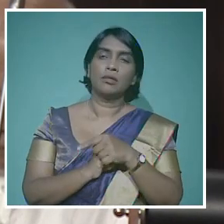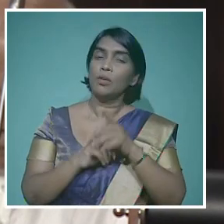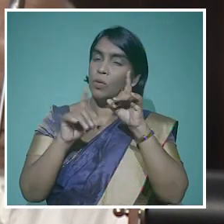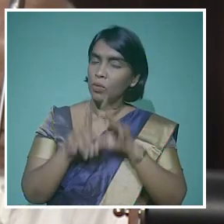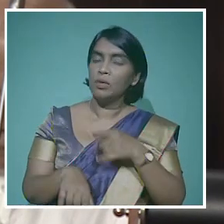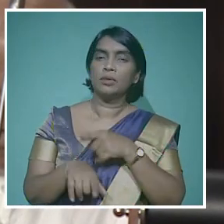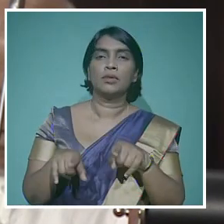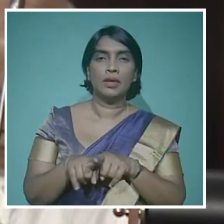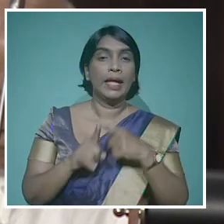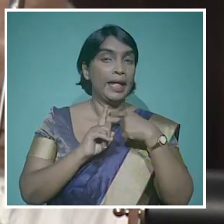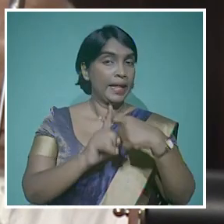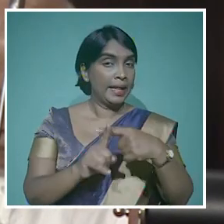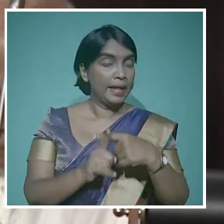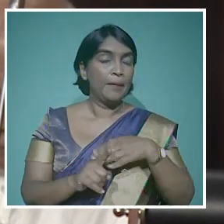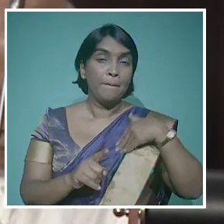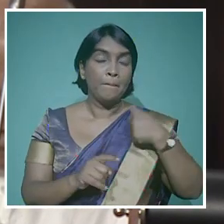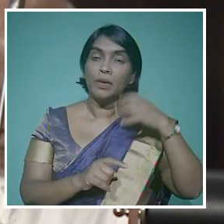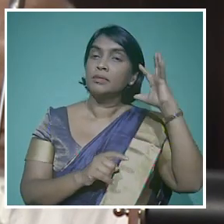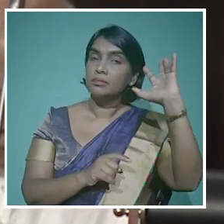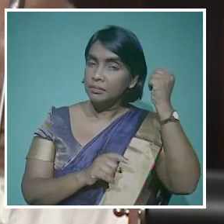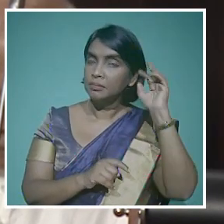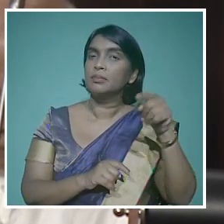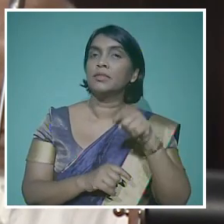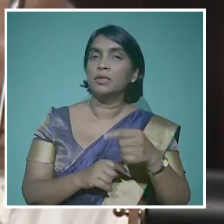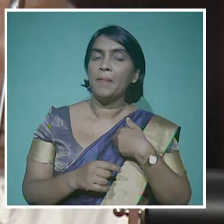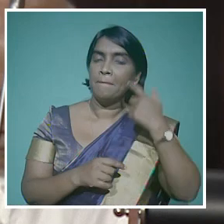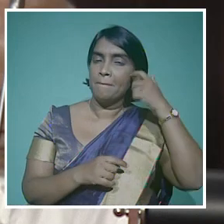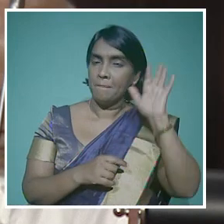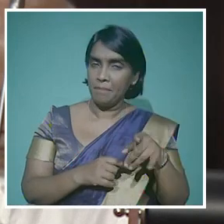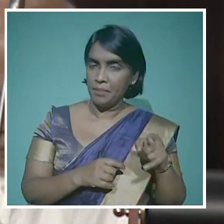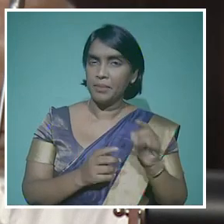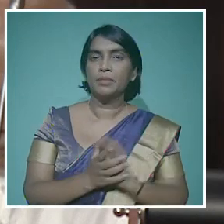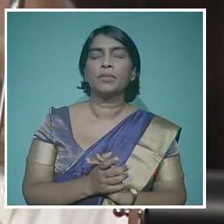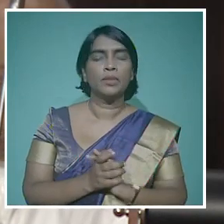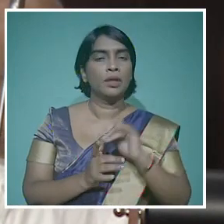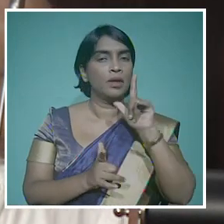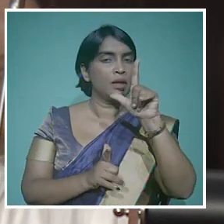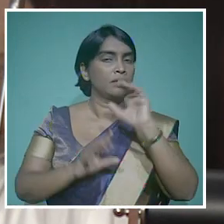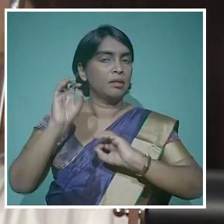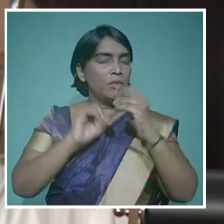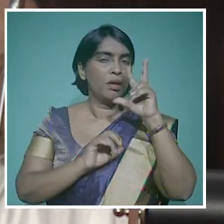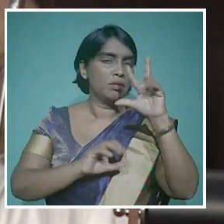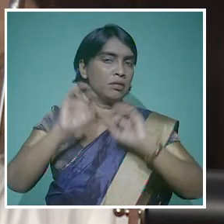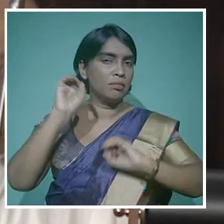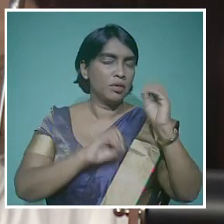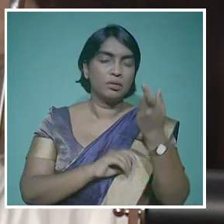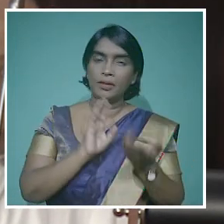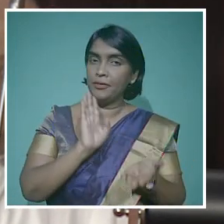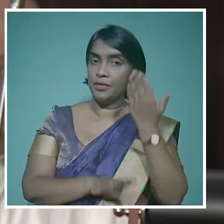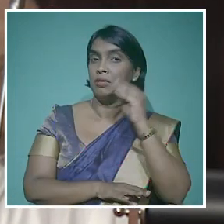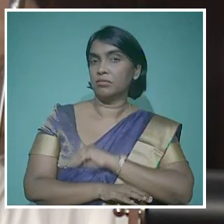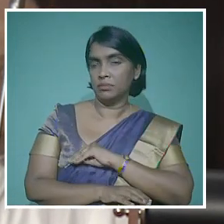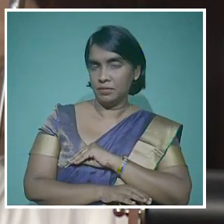මේ ඉලක්ක මුලින්ම සපුරා ගැනීමට අප අපේක්ෂා කරනවා. 7% හෝ 8% තරම් ඉහළ ආර්ථික